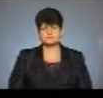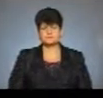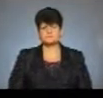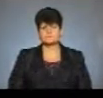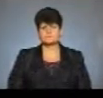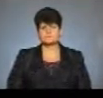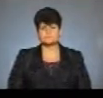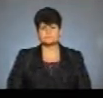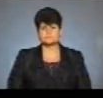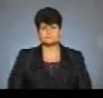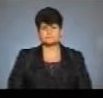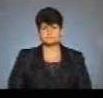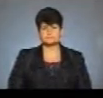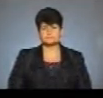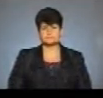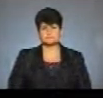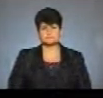Суспільному. Тернопільщина.